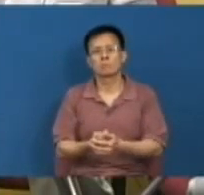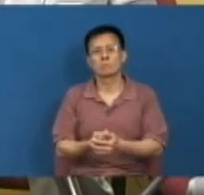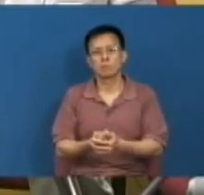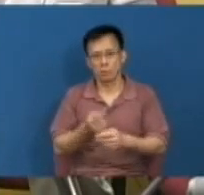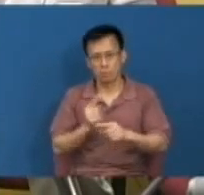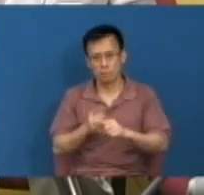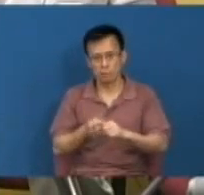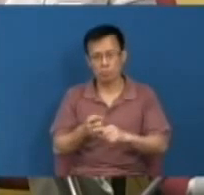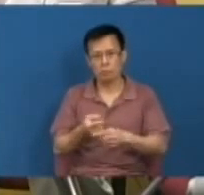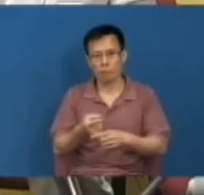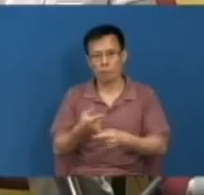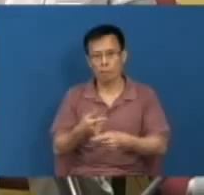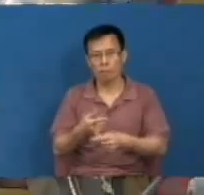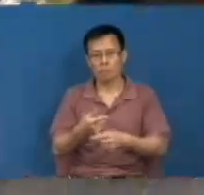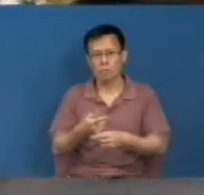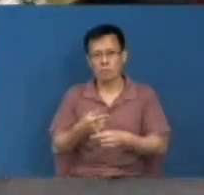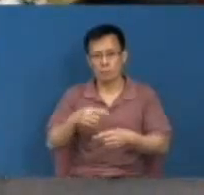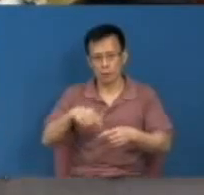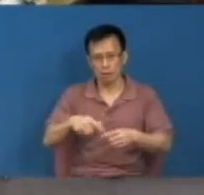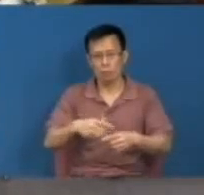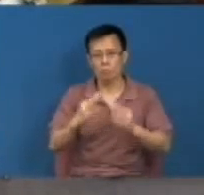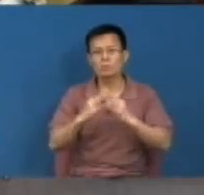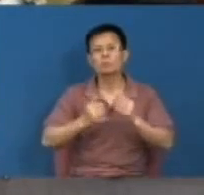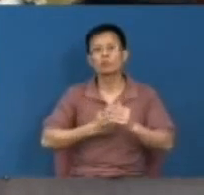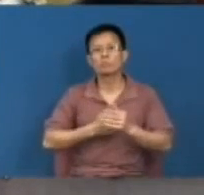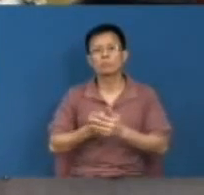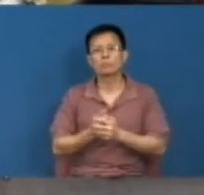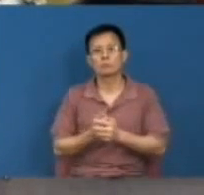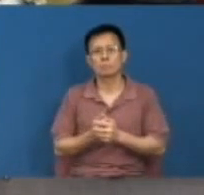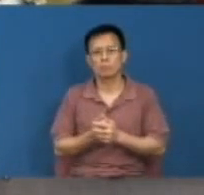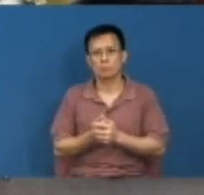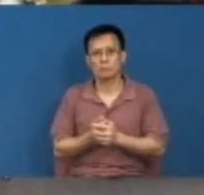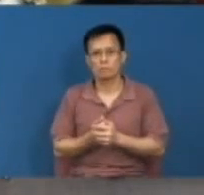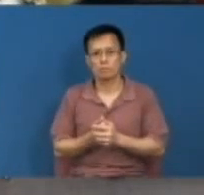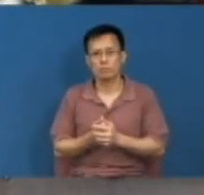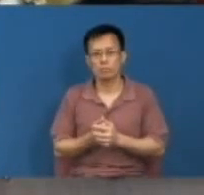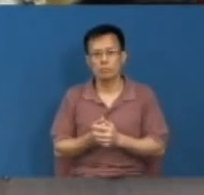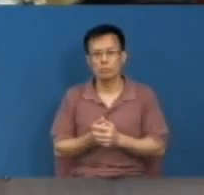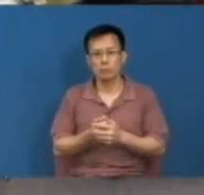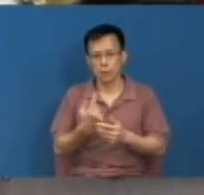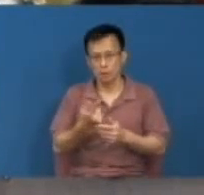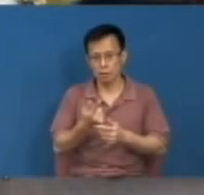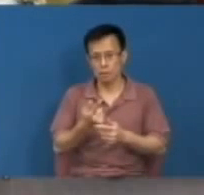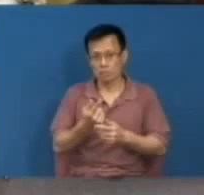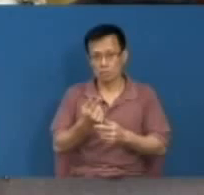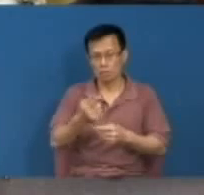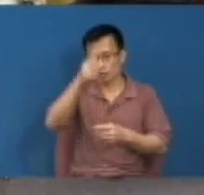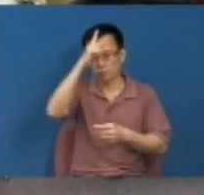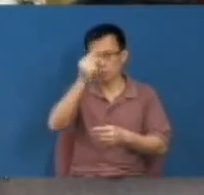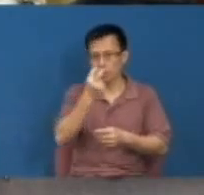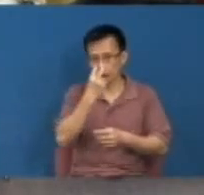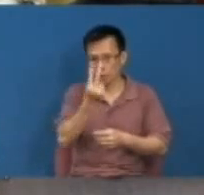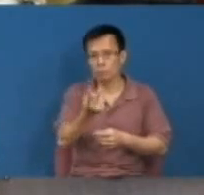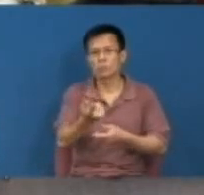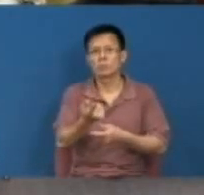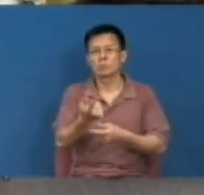真係喺度住嘅。 係啦，有充分嘅理由。 嗯。 當佢哋探訪嘅時候，你係唔在香港。